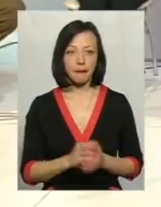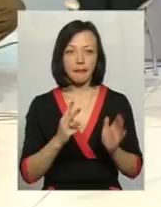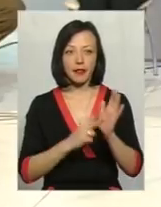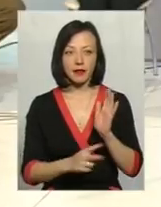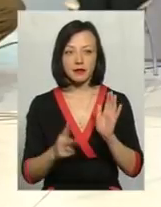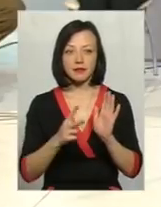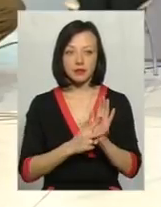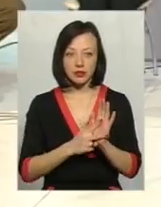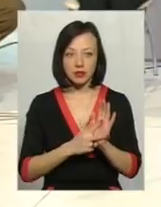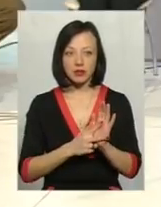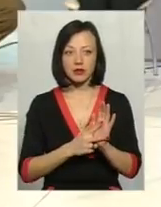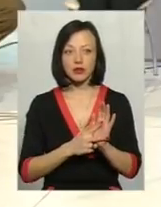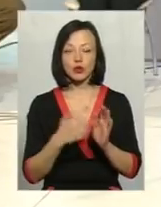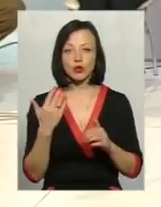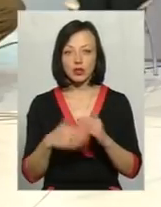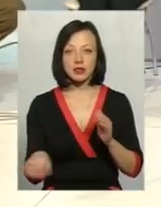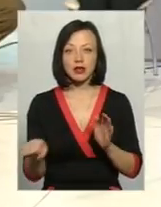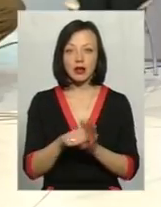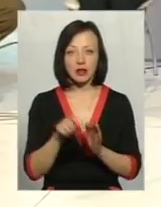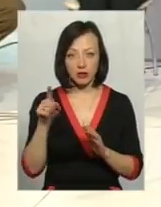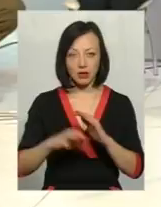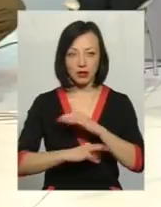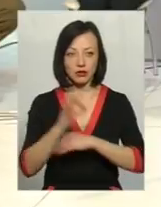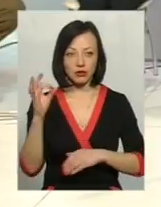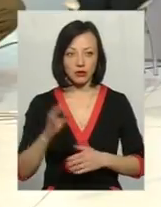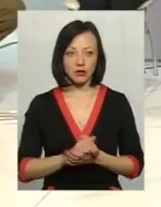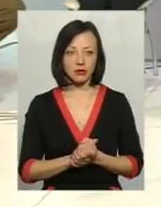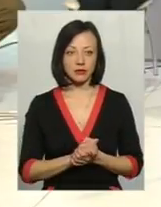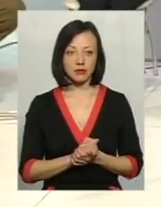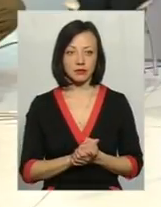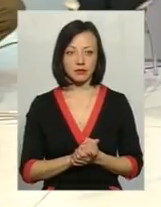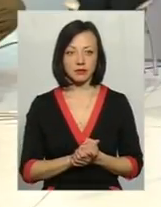78 чоловік вже афганців вже загинуло на сході. Так.